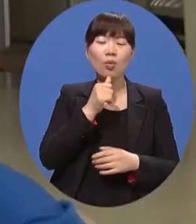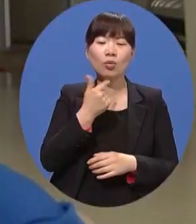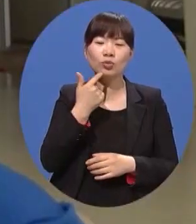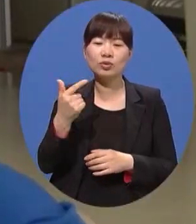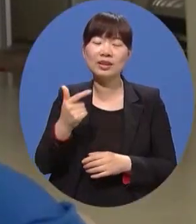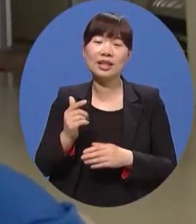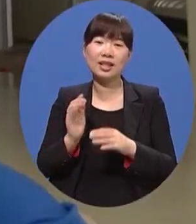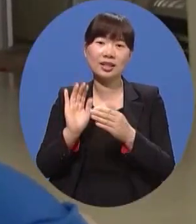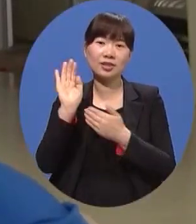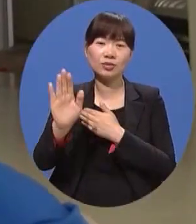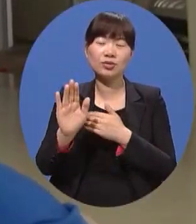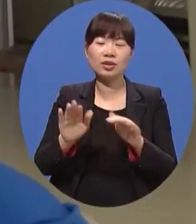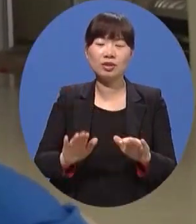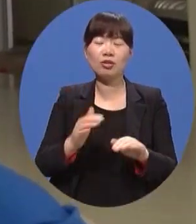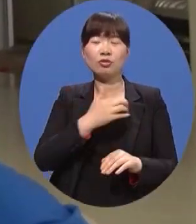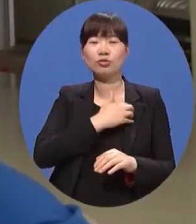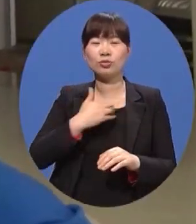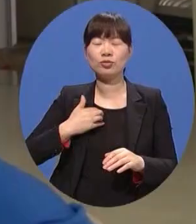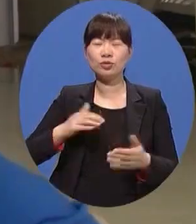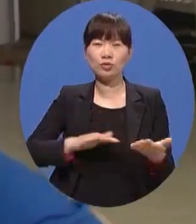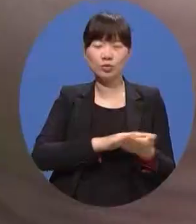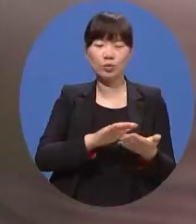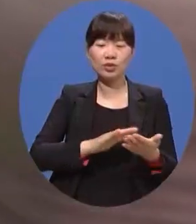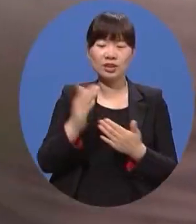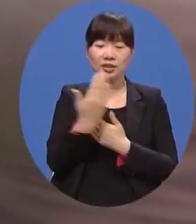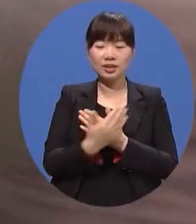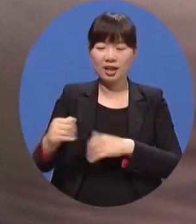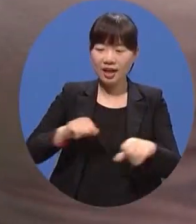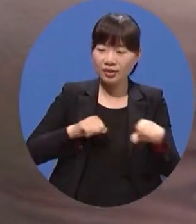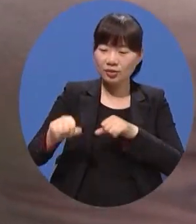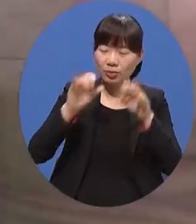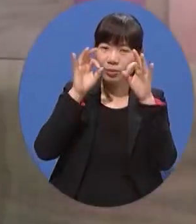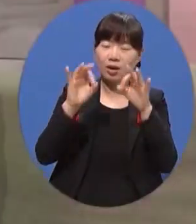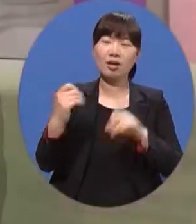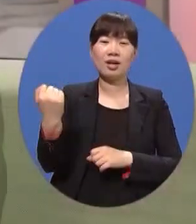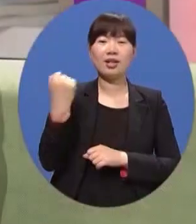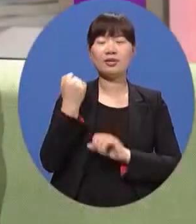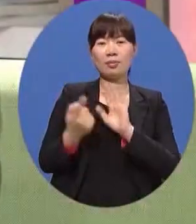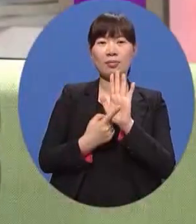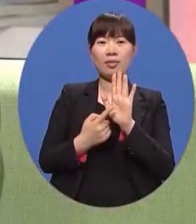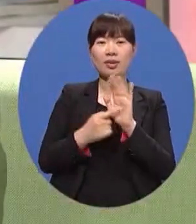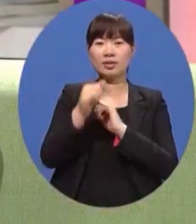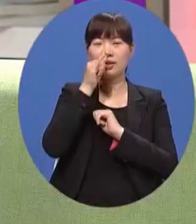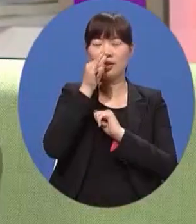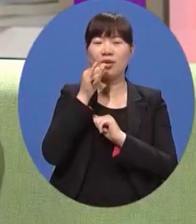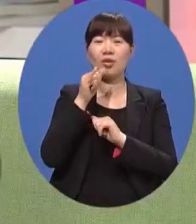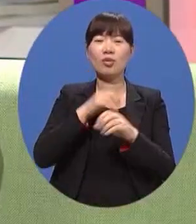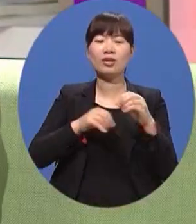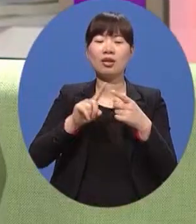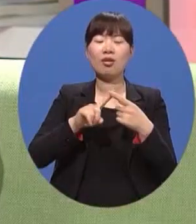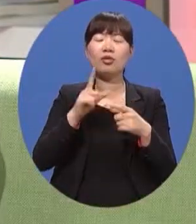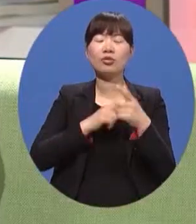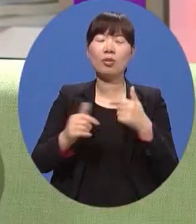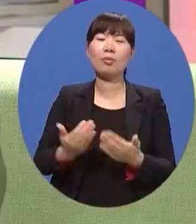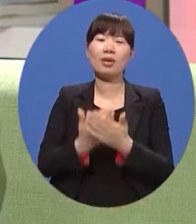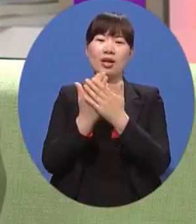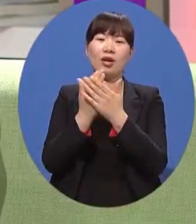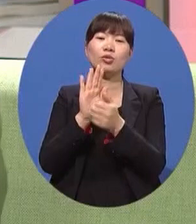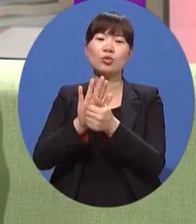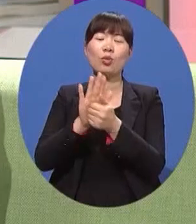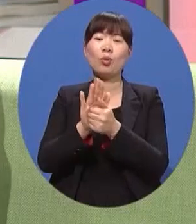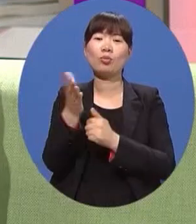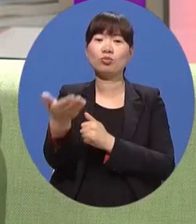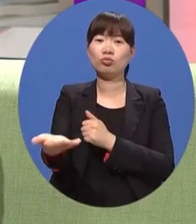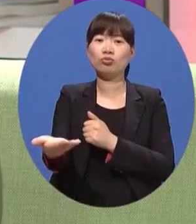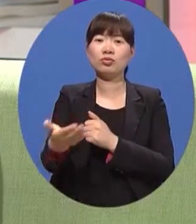근데 그 전에 아이들이 충분히 놀이나 신체 활동을 통해서 에너지를 방출시키면 오히려 그것이 좋아지는 데 도움을 줍니다.